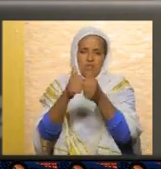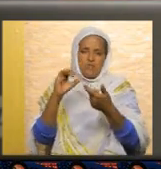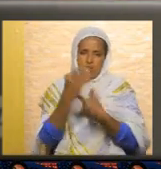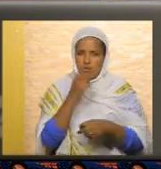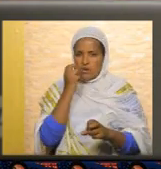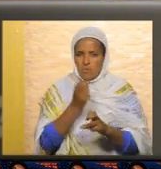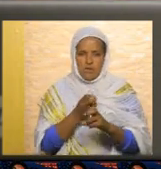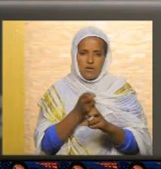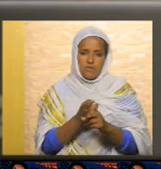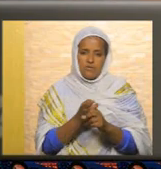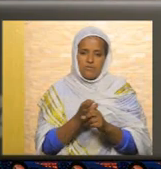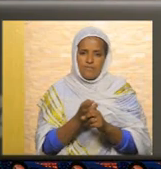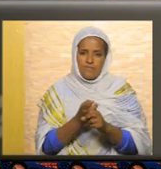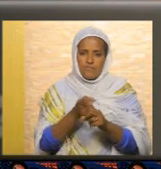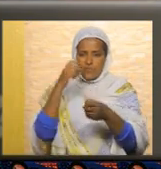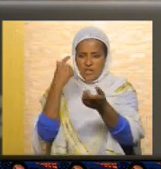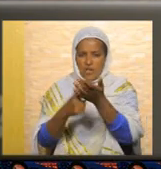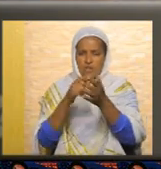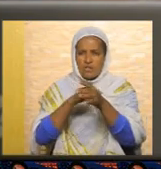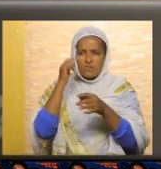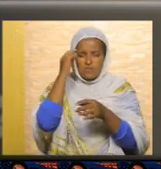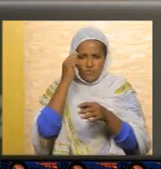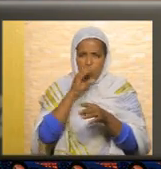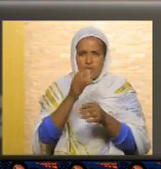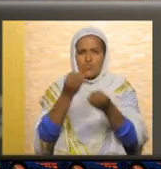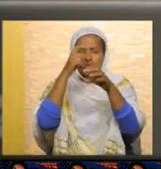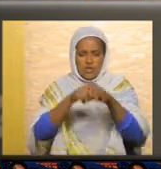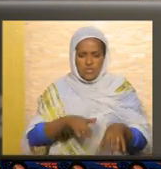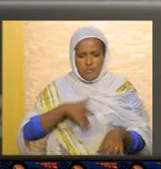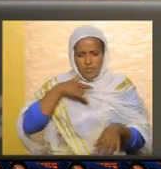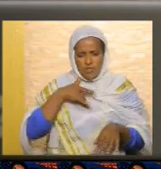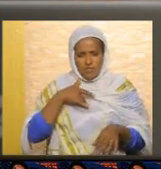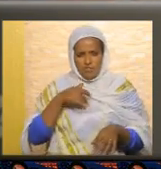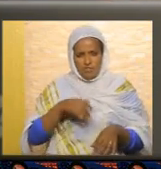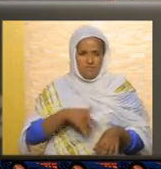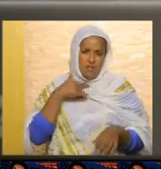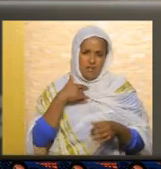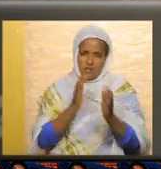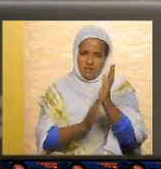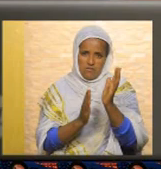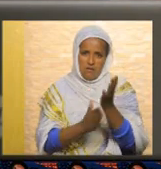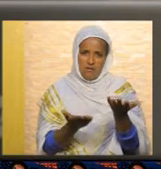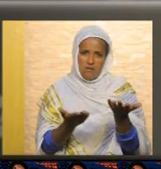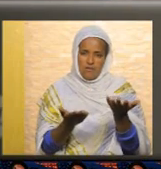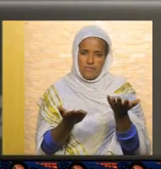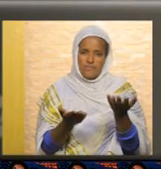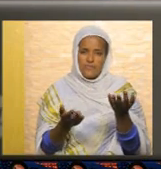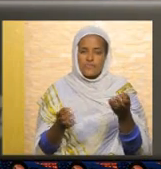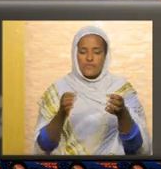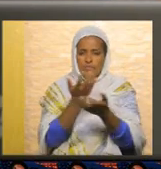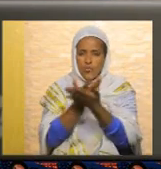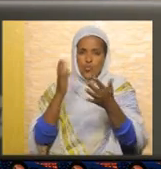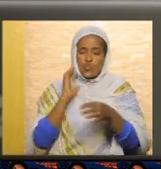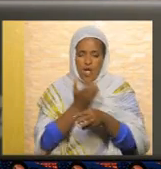ነው የሚሆኑት? ይህን ሳሰማ ሳወራ ብዙ ጊዜ ስሜታዊ ይሆናለሁ፣ ይቅርታ።